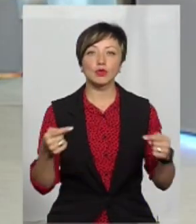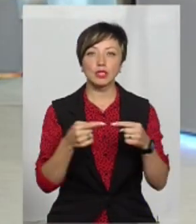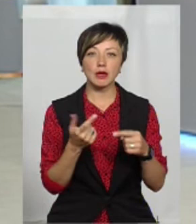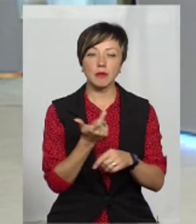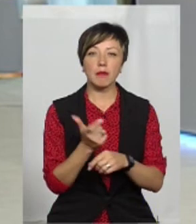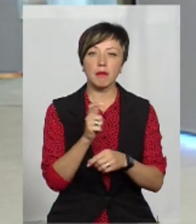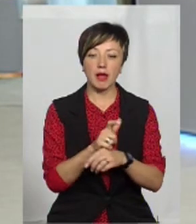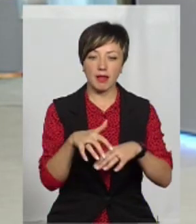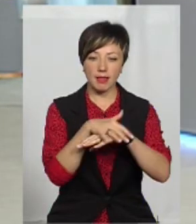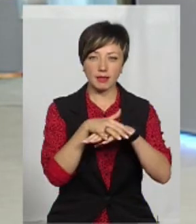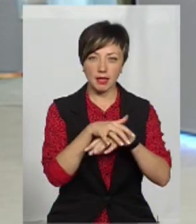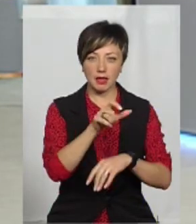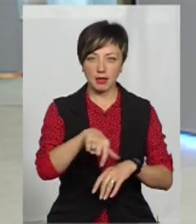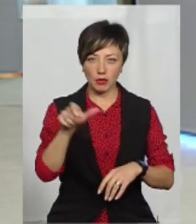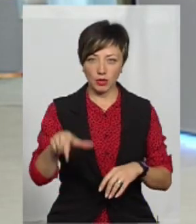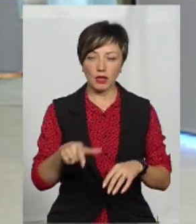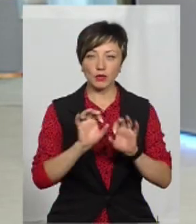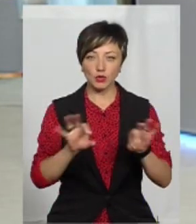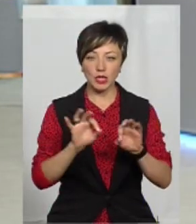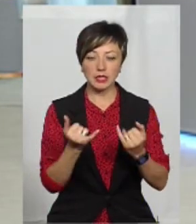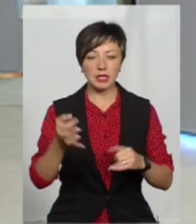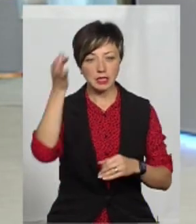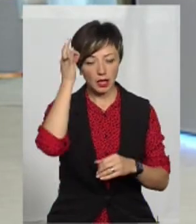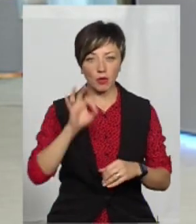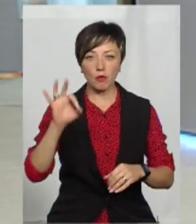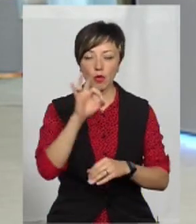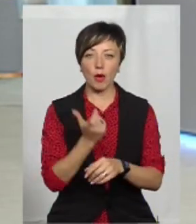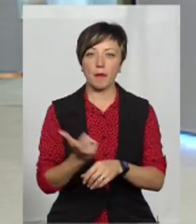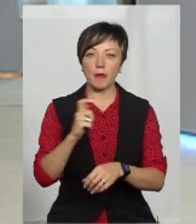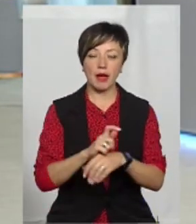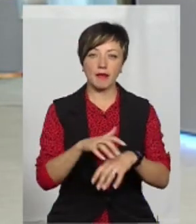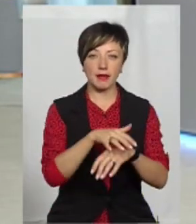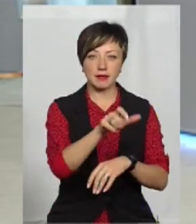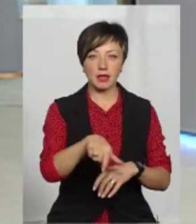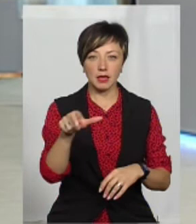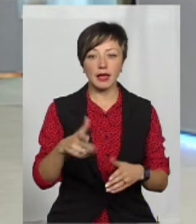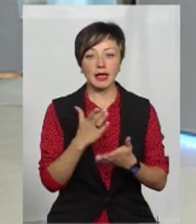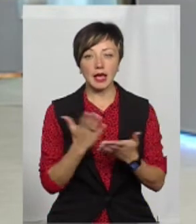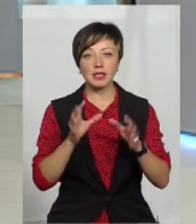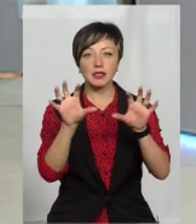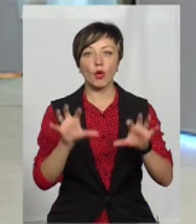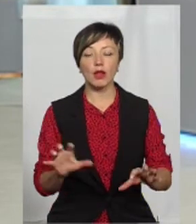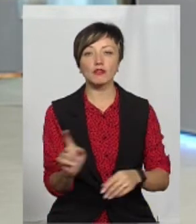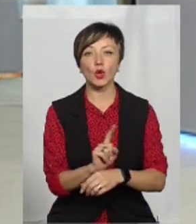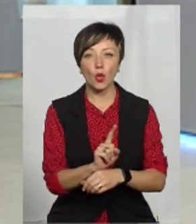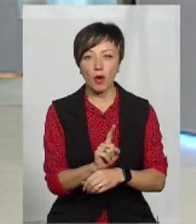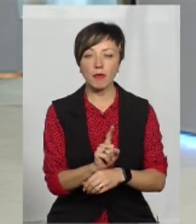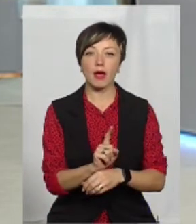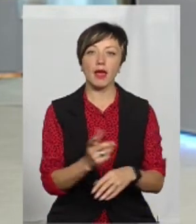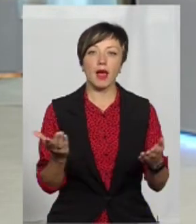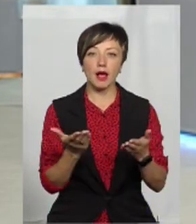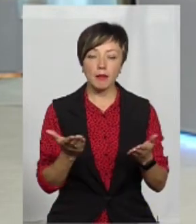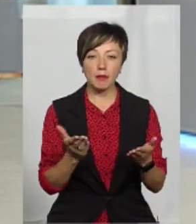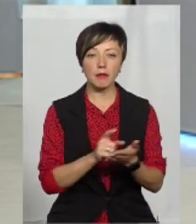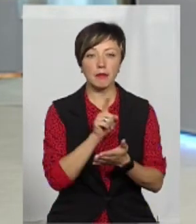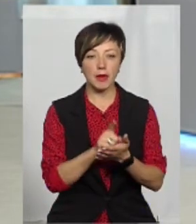рахунок перенаселення. От в сюжеті ви говорили про це і зараз згадали про перенаселення. Чи є якісь законодавчі норми або нормативи,